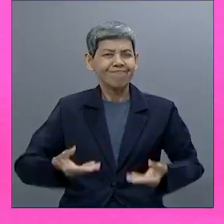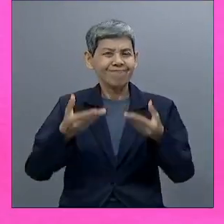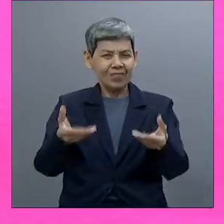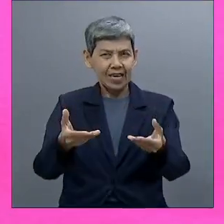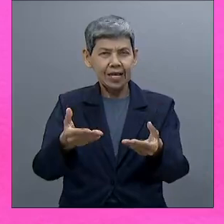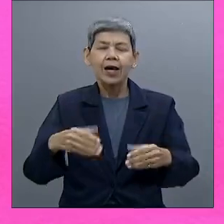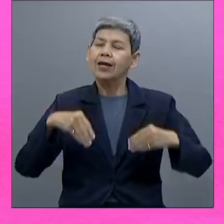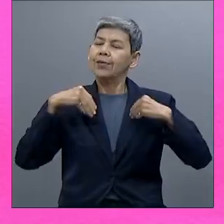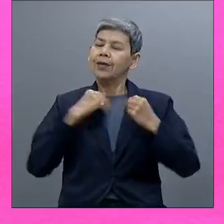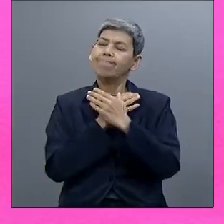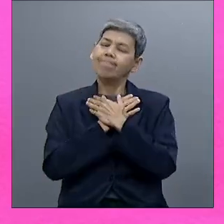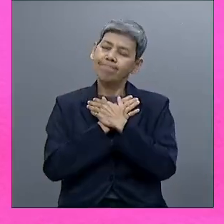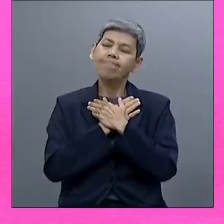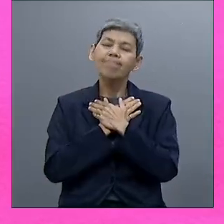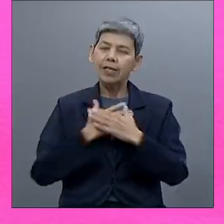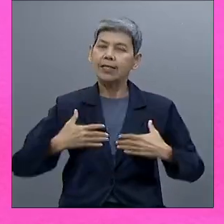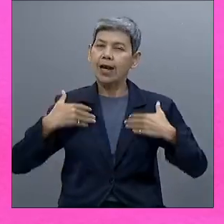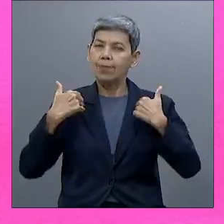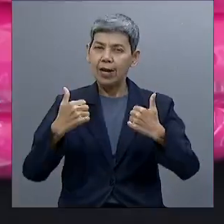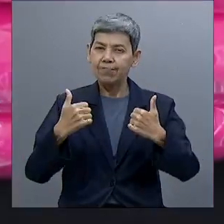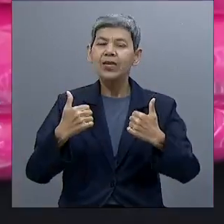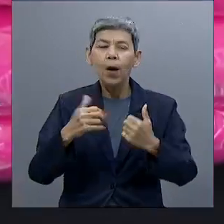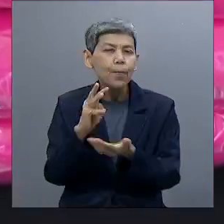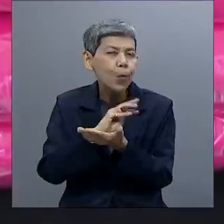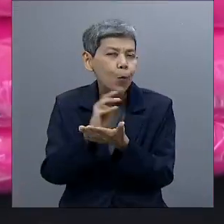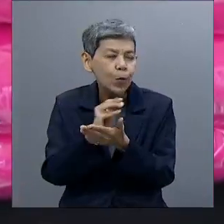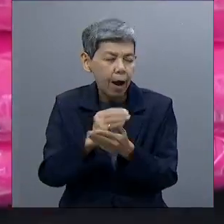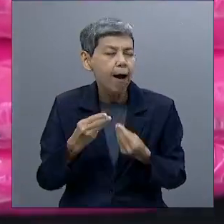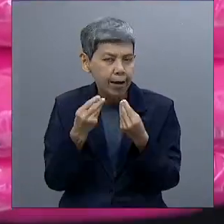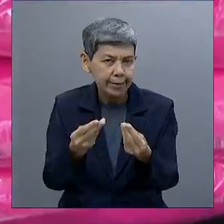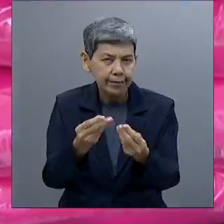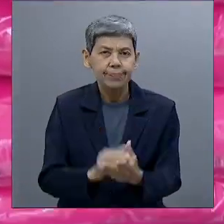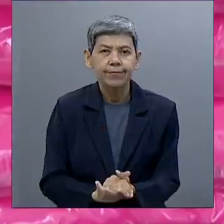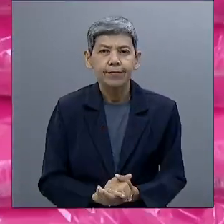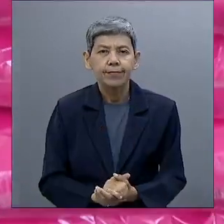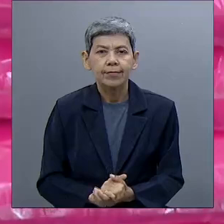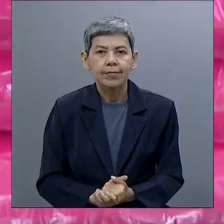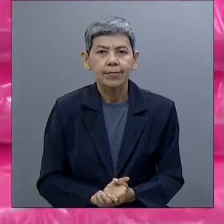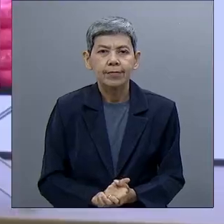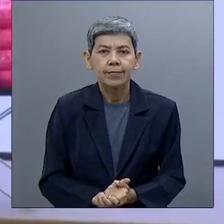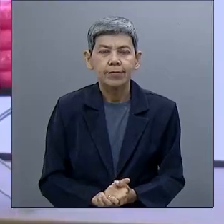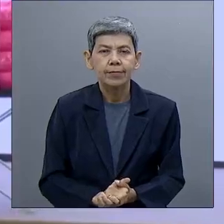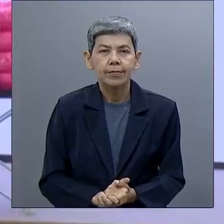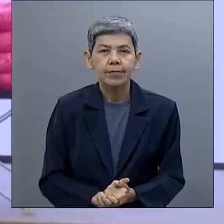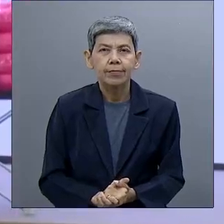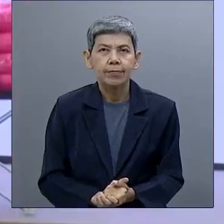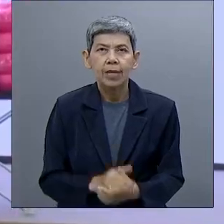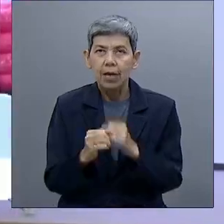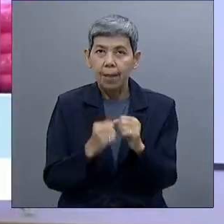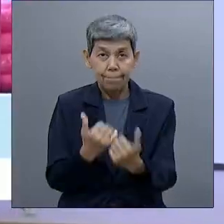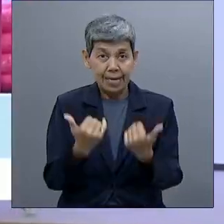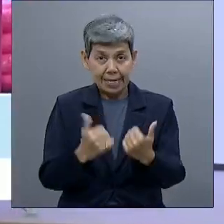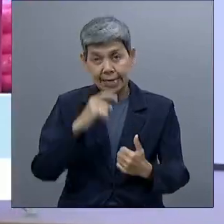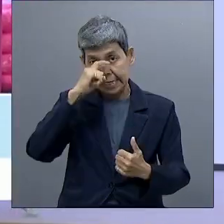ขอให้อุ่นกายสบายใจสมกับที่มูลนิธิตั้งใจมอบให้ค่ะ ปีนี้นะคะเมือง